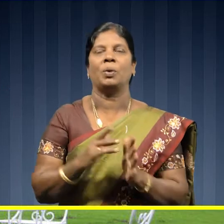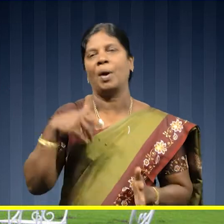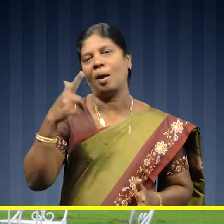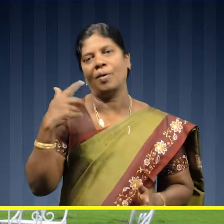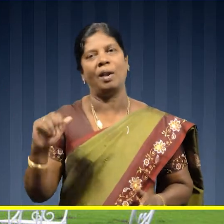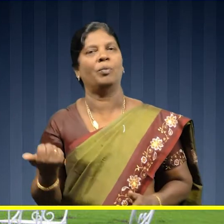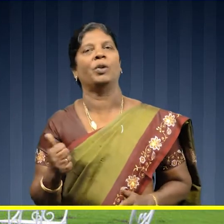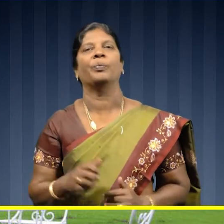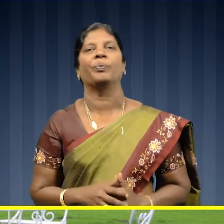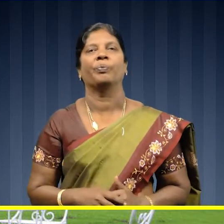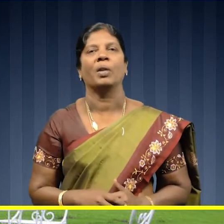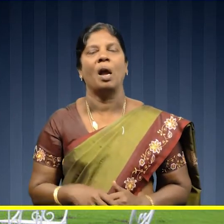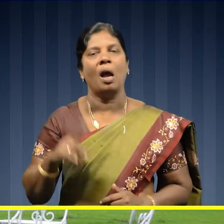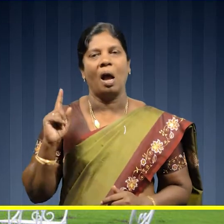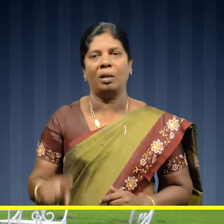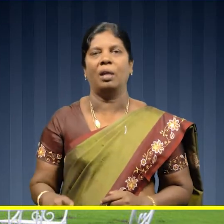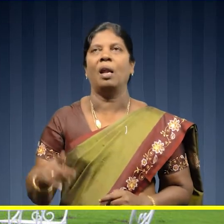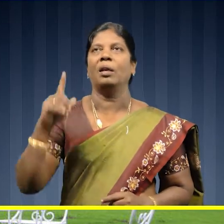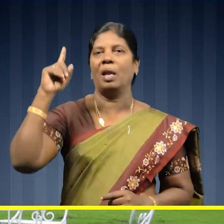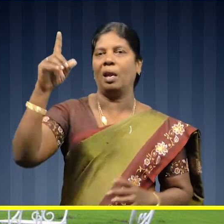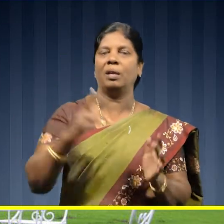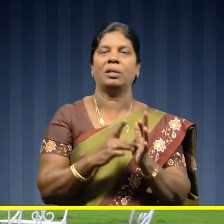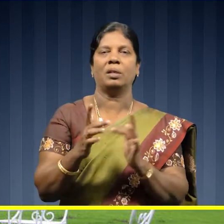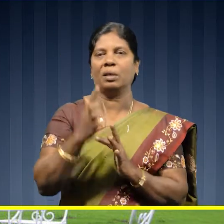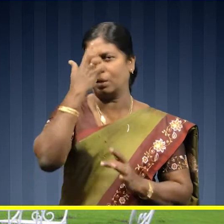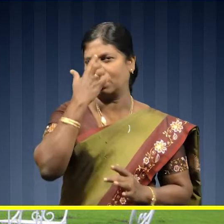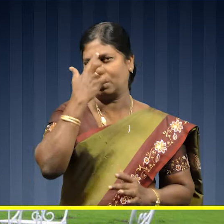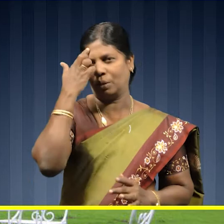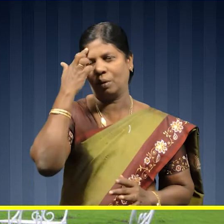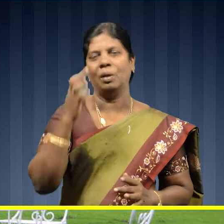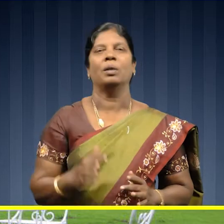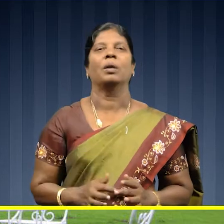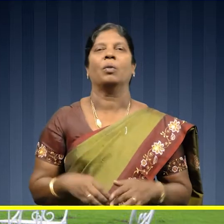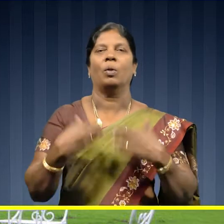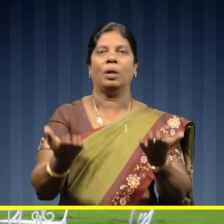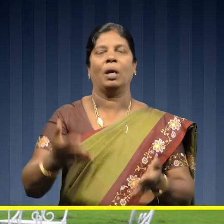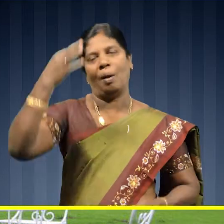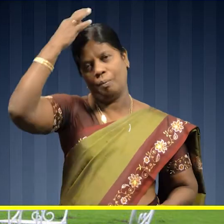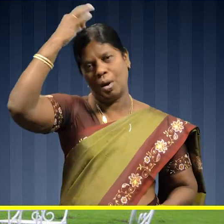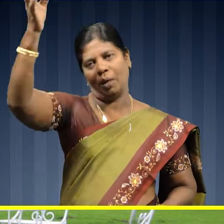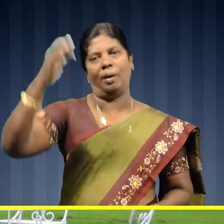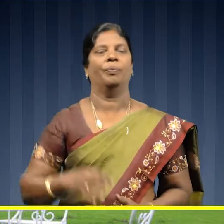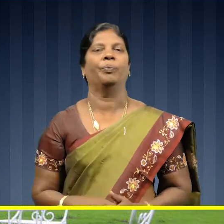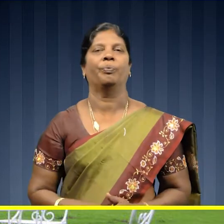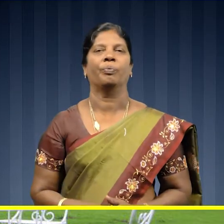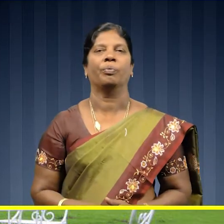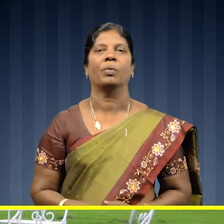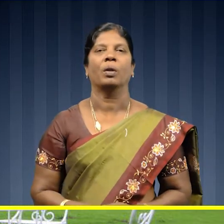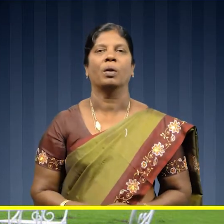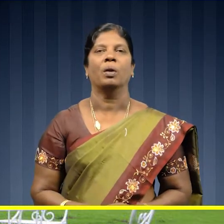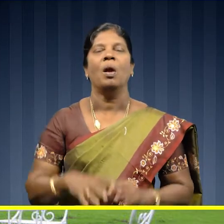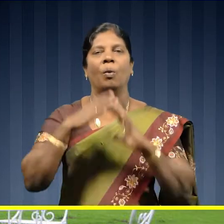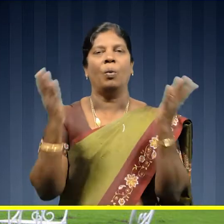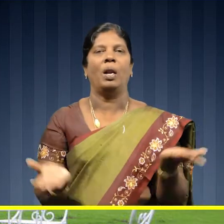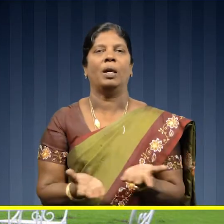எப்படி சந்தோஷமாக வாழ முடியும்? அதுதான் ஆண்டவராகிய இயேசு கிறிஸ்து தருகிற ஸ்லாக்கியம்,